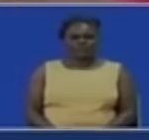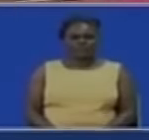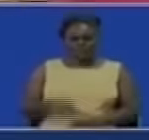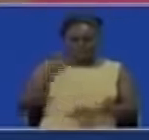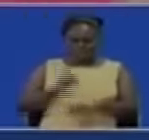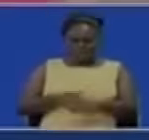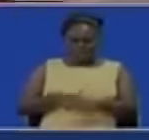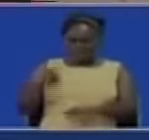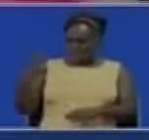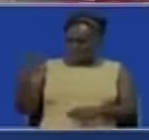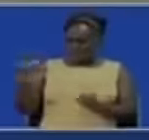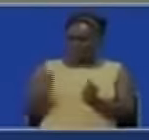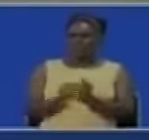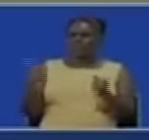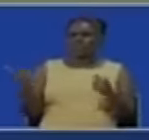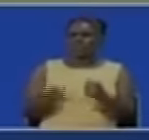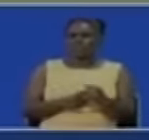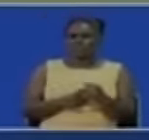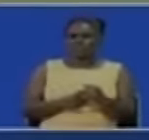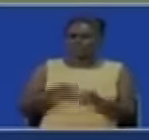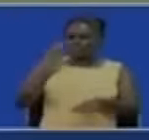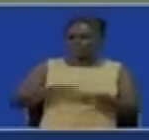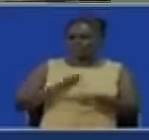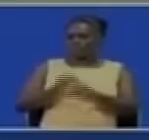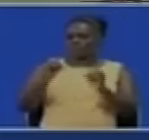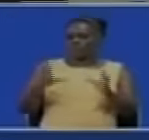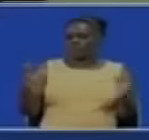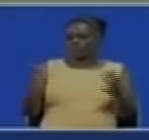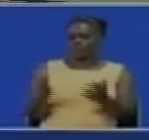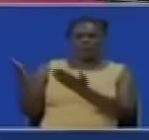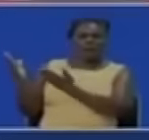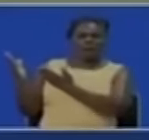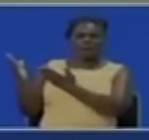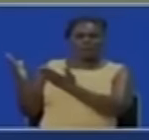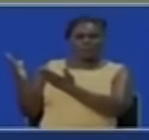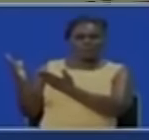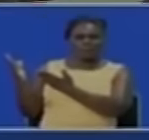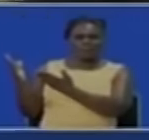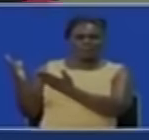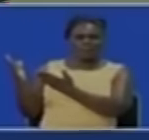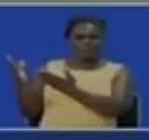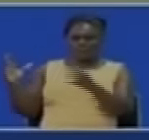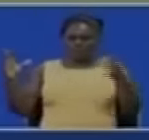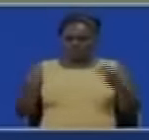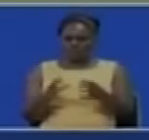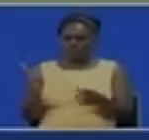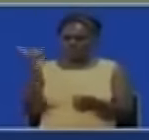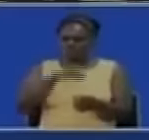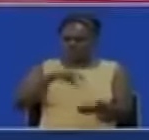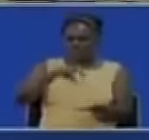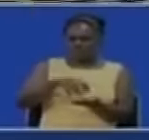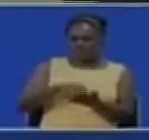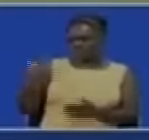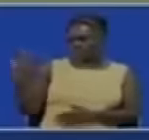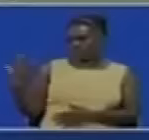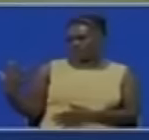Msimu wa mwaka 2016 hukuwa kufana kwa timu ya kinadada ya mpira wa magongo ya Sliders. Timu hiyo ilimaliza katika nafasi ya